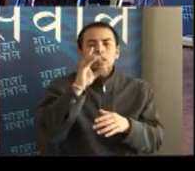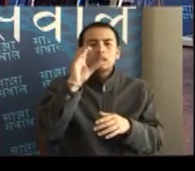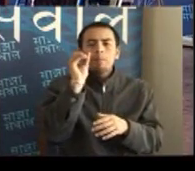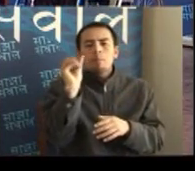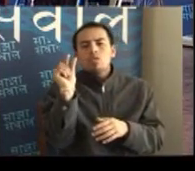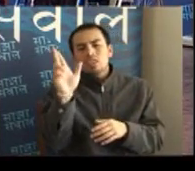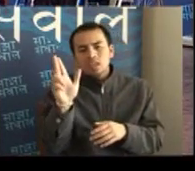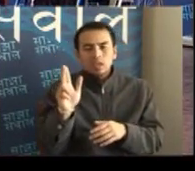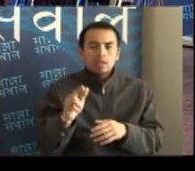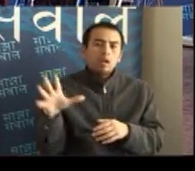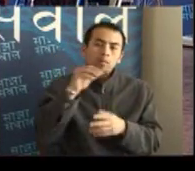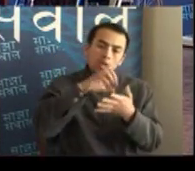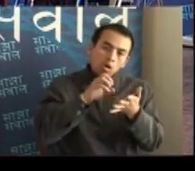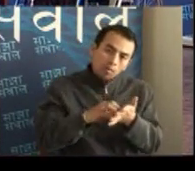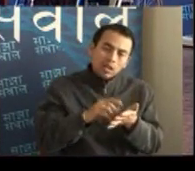गरी राज्यका निर्देशक